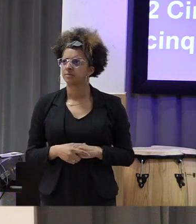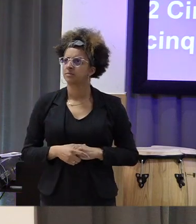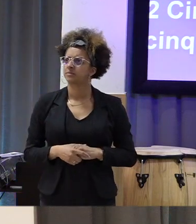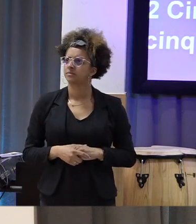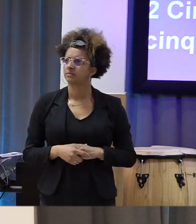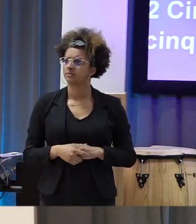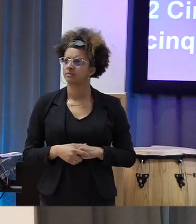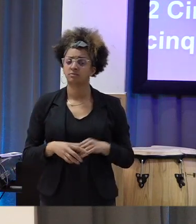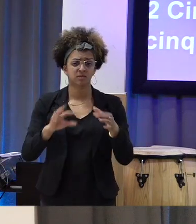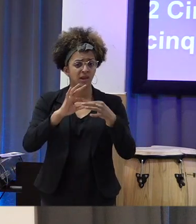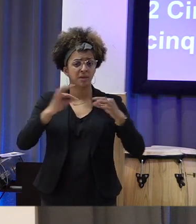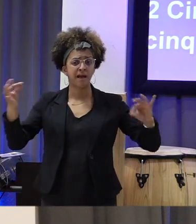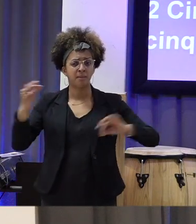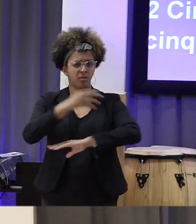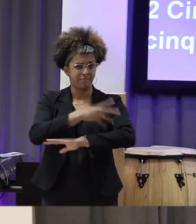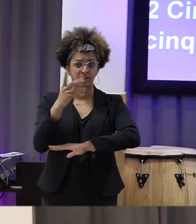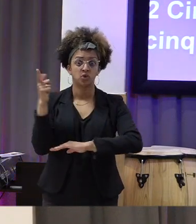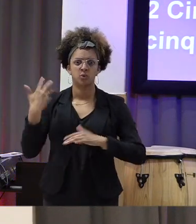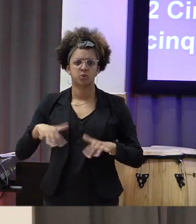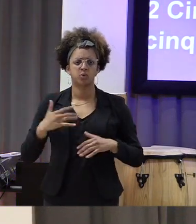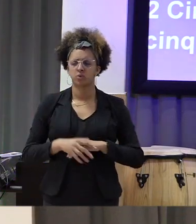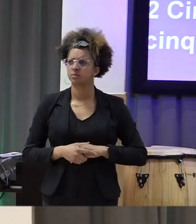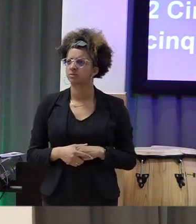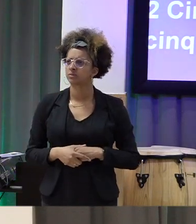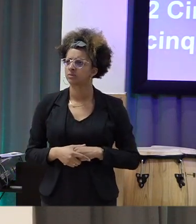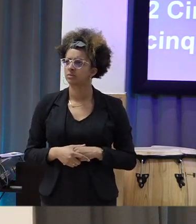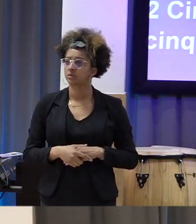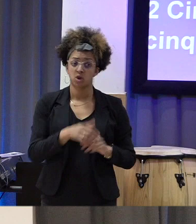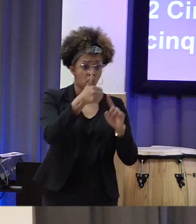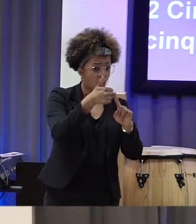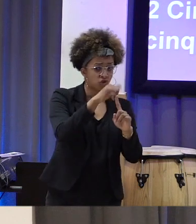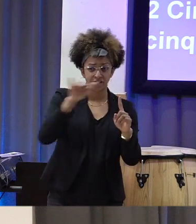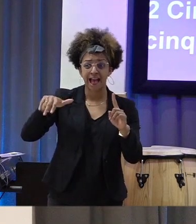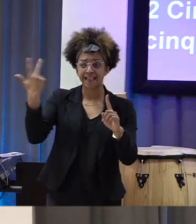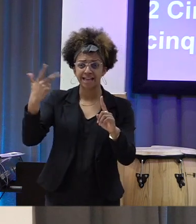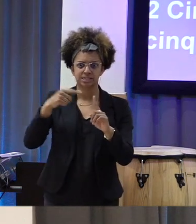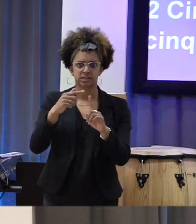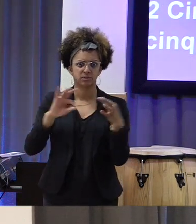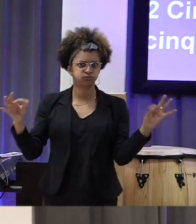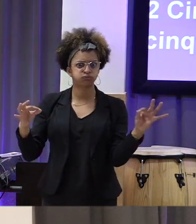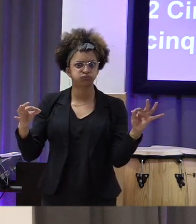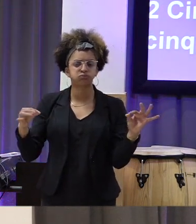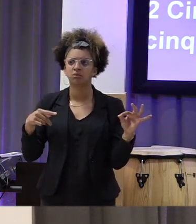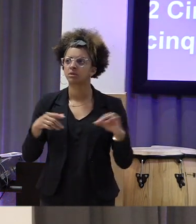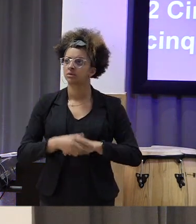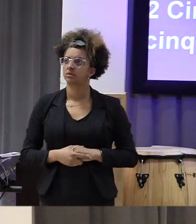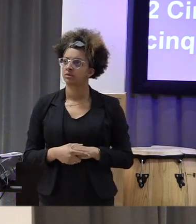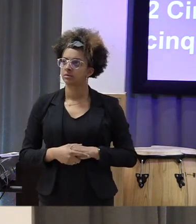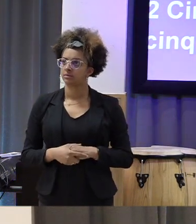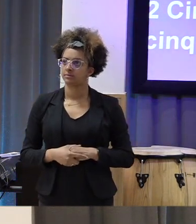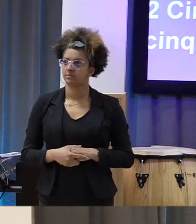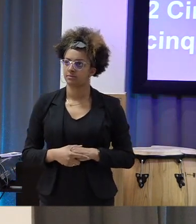dans la parabole de Matthieu 25, versets 1 à 13. Ici, le